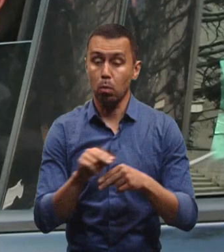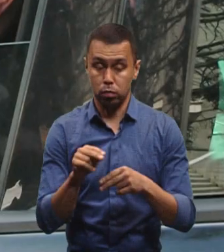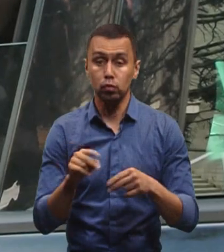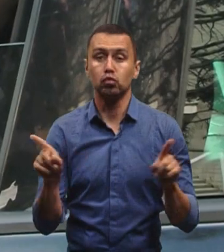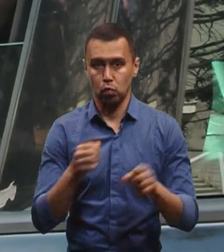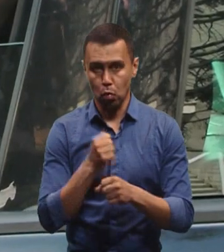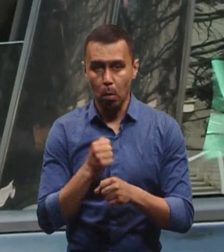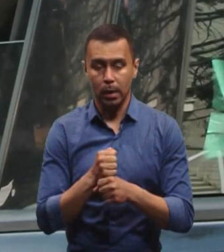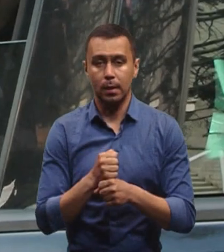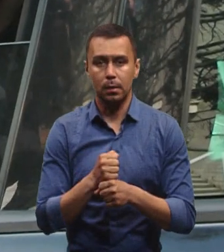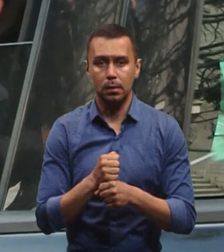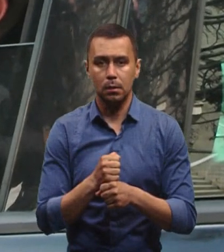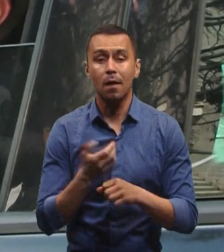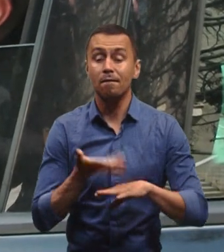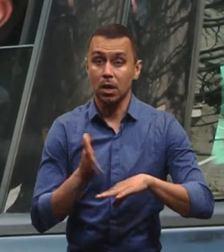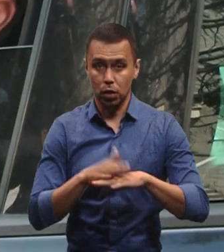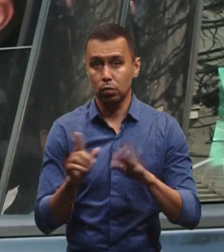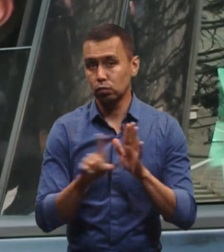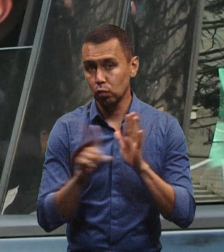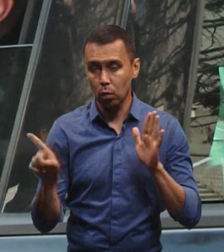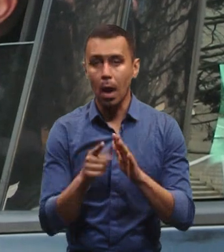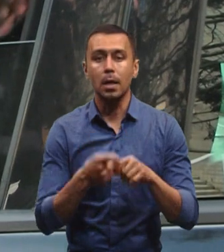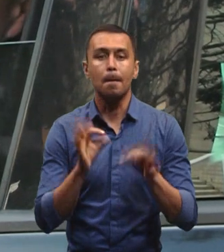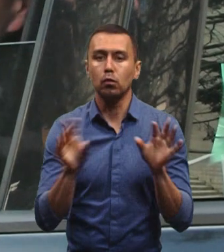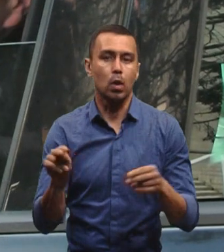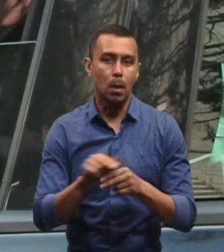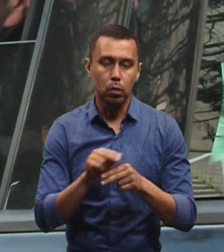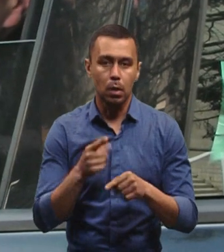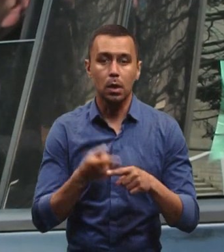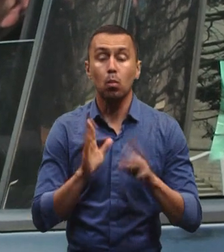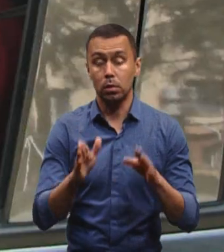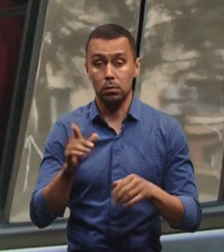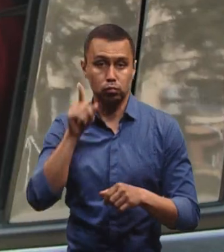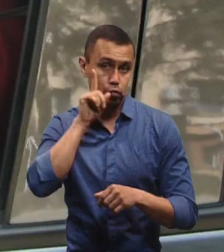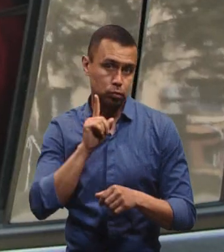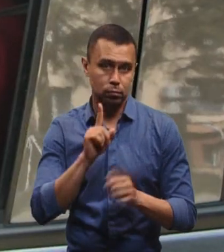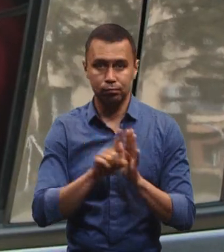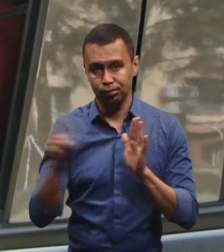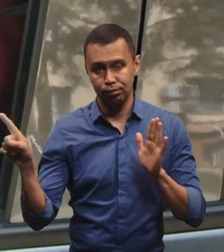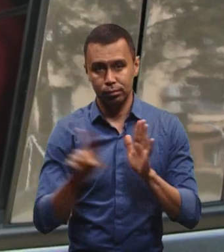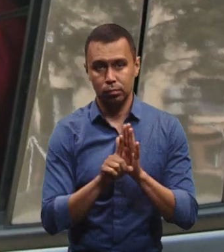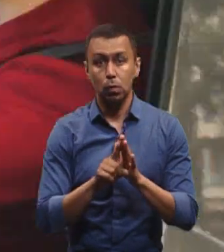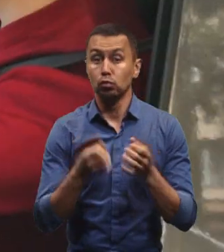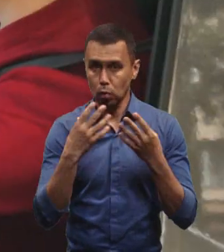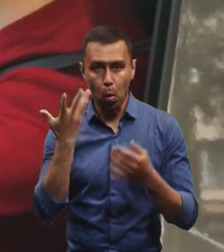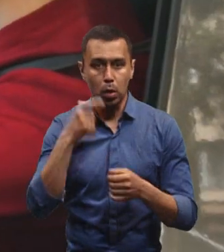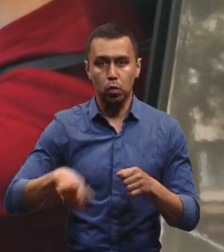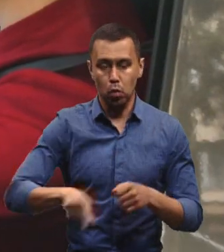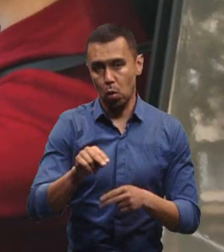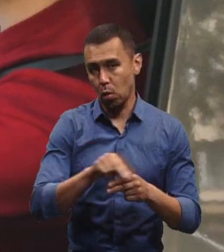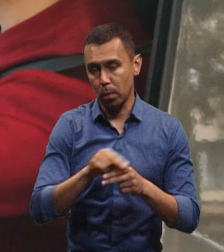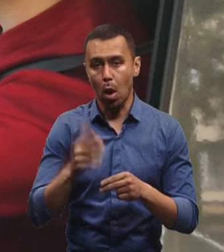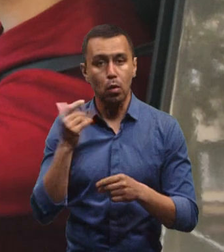роблять. Складний рух однозначно, але це правильно, що ремонтує, зато буде потім проїзд нормальний. Завжди так добре, коли дороги роблять. А якщо